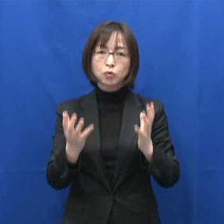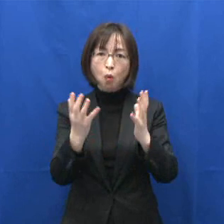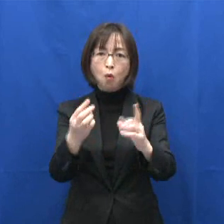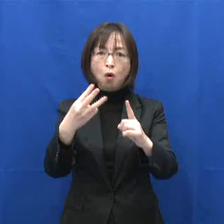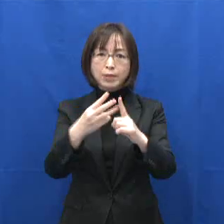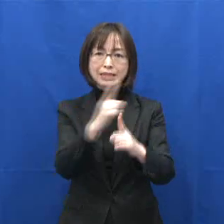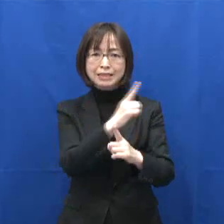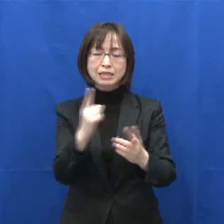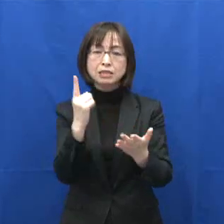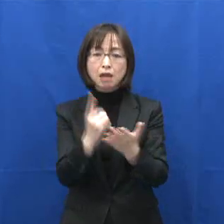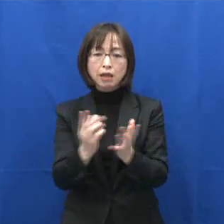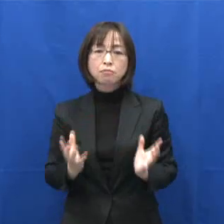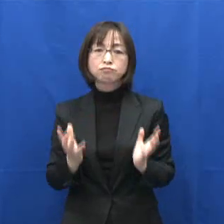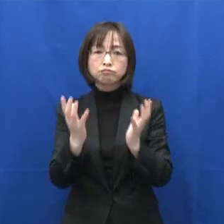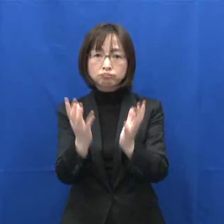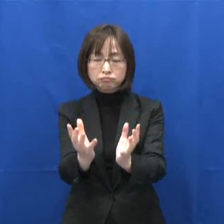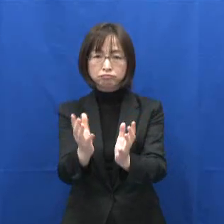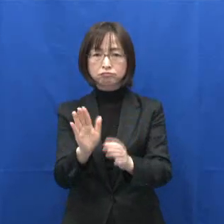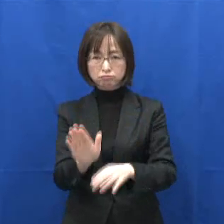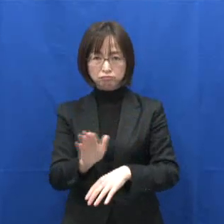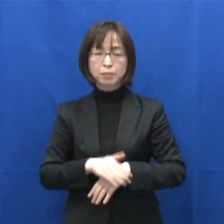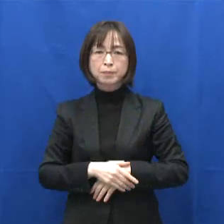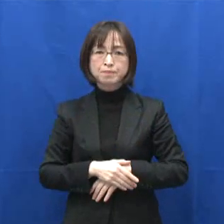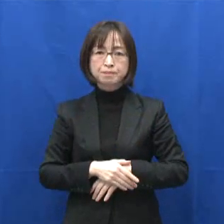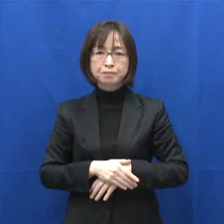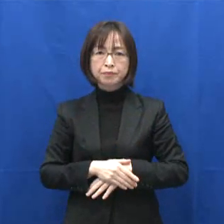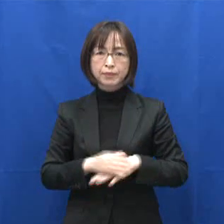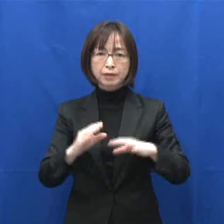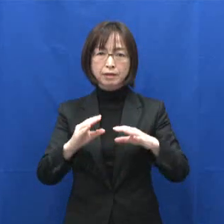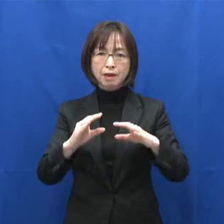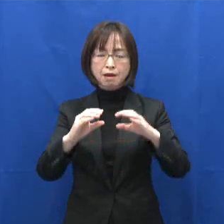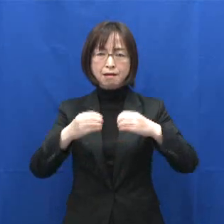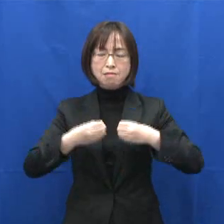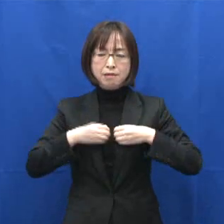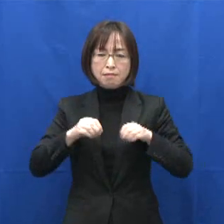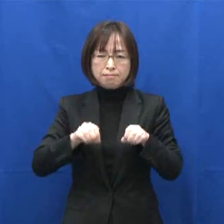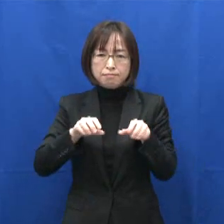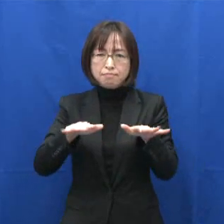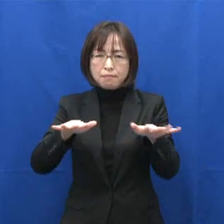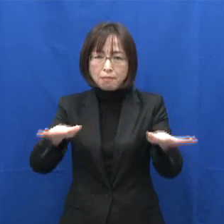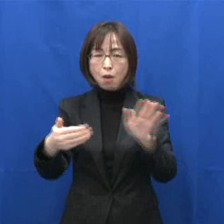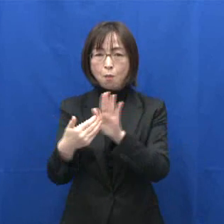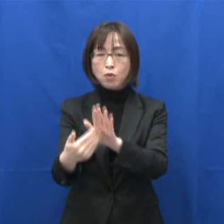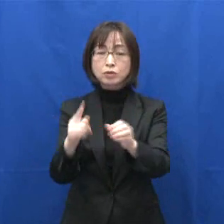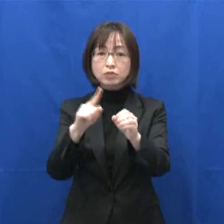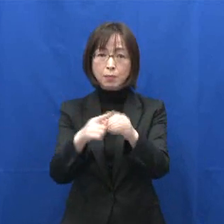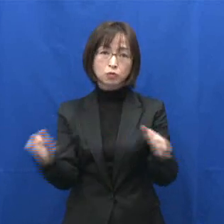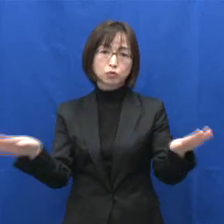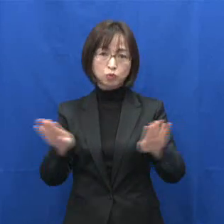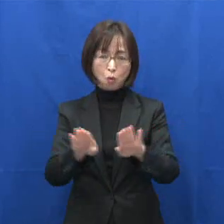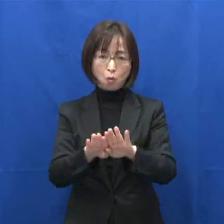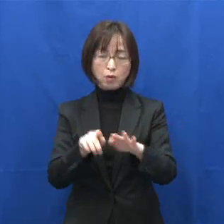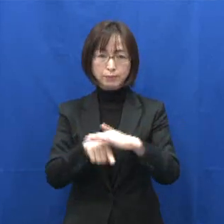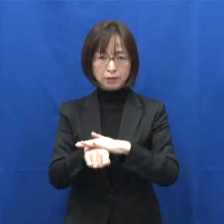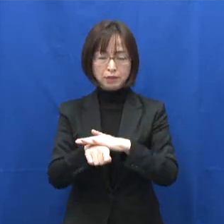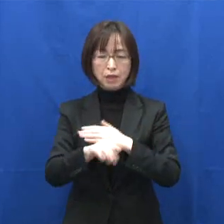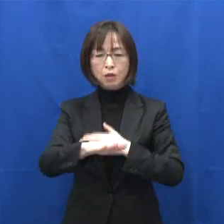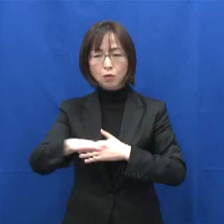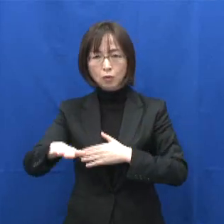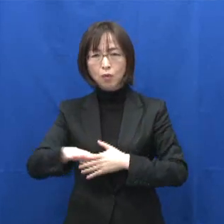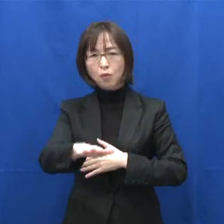けております。感染拡大を防止するための休校でありますので、お子様